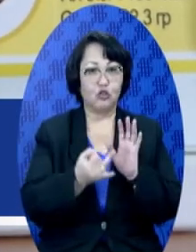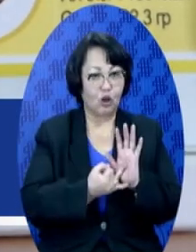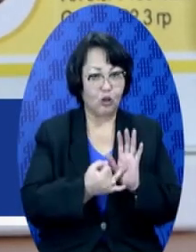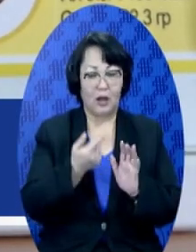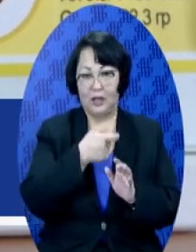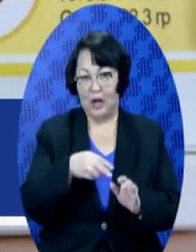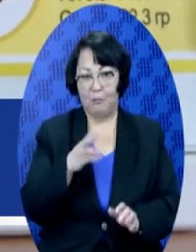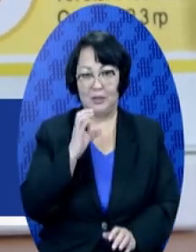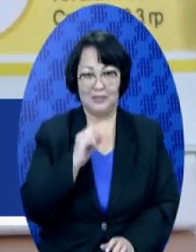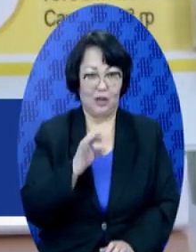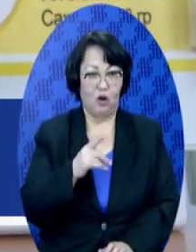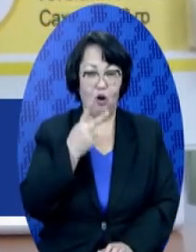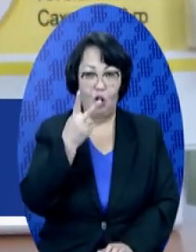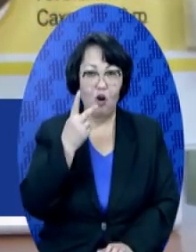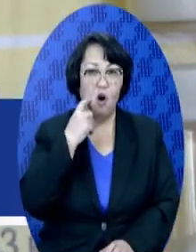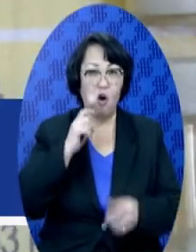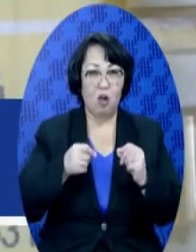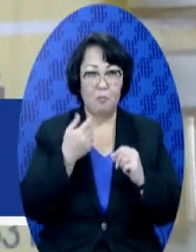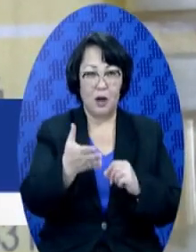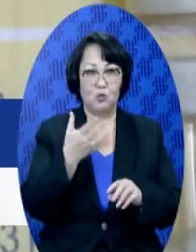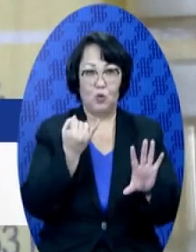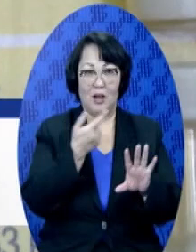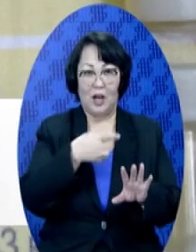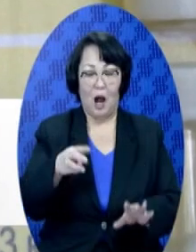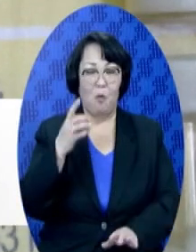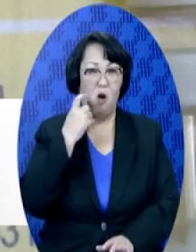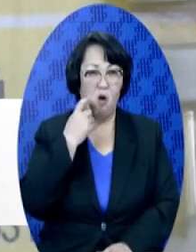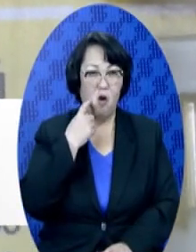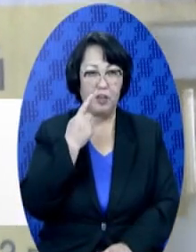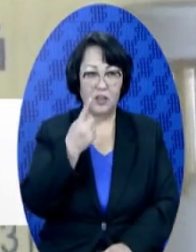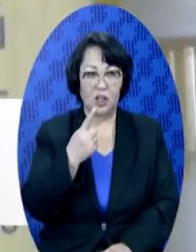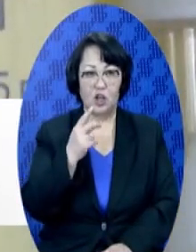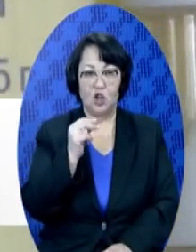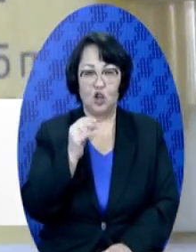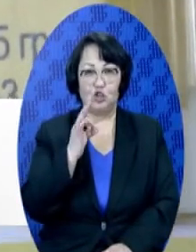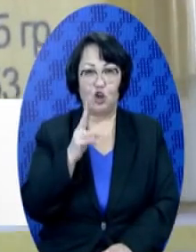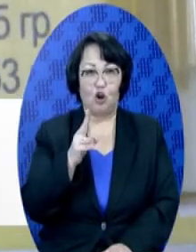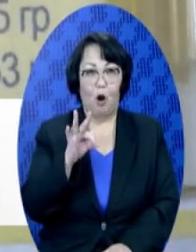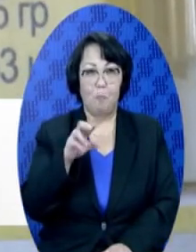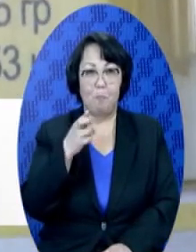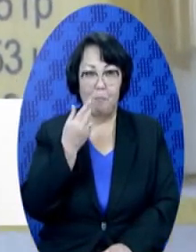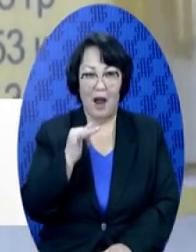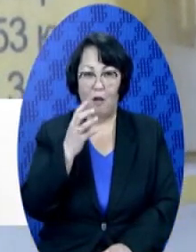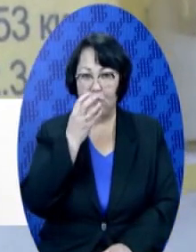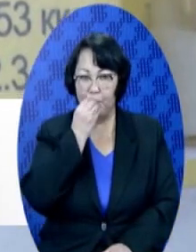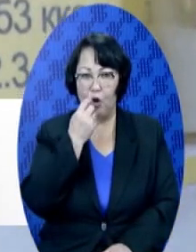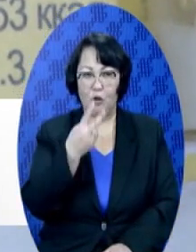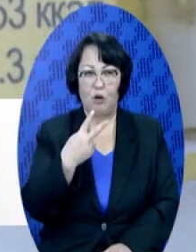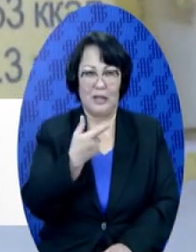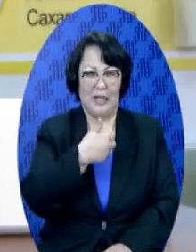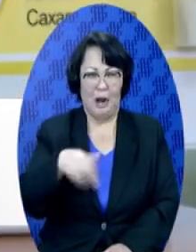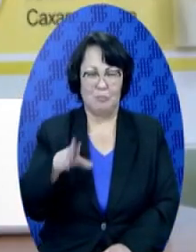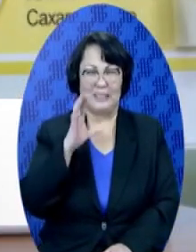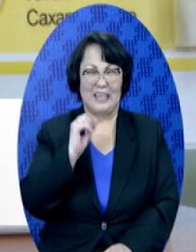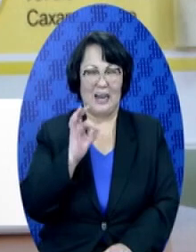ширхэг чихэр өгөхөд 6 грамм сахар, нэг чоко бай идэлгүүд 22 грамм сахар. Энэ бүгдийг үзгээр дунджаар нэг